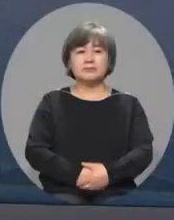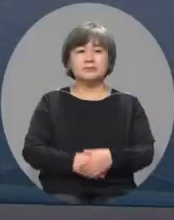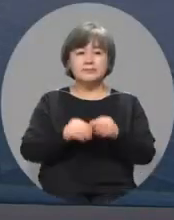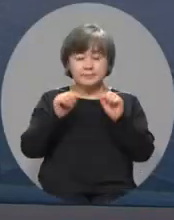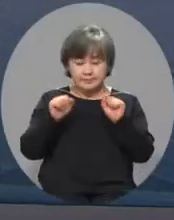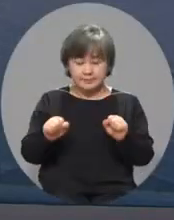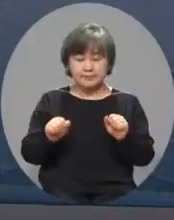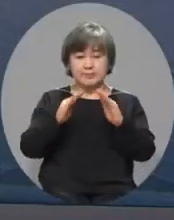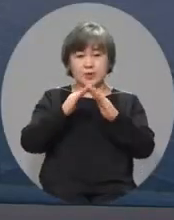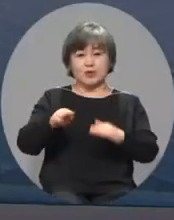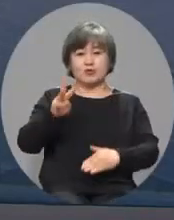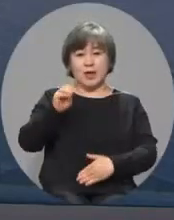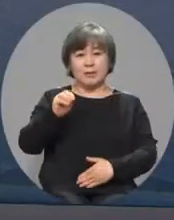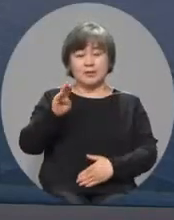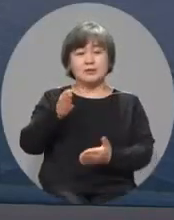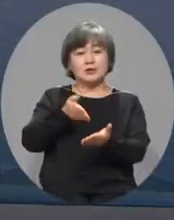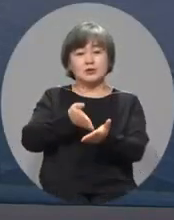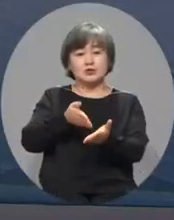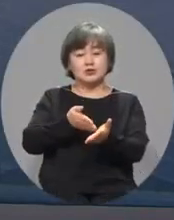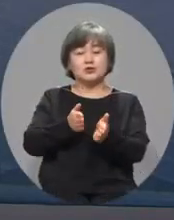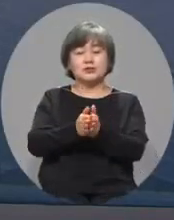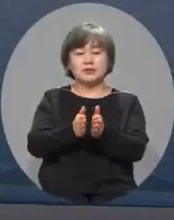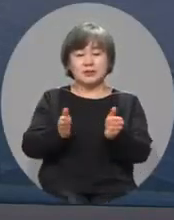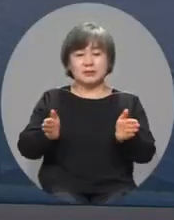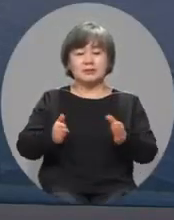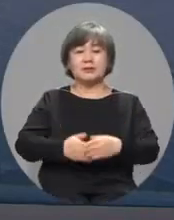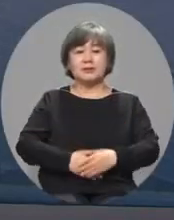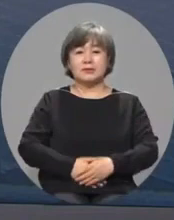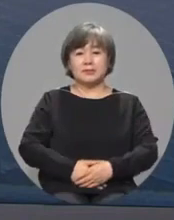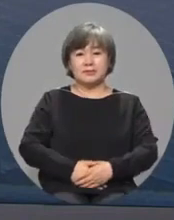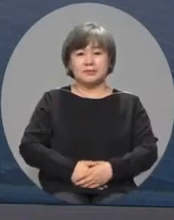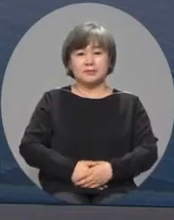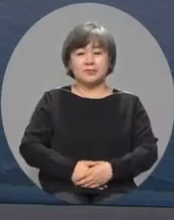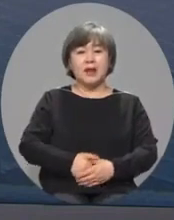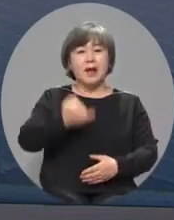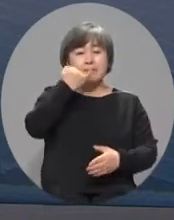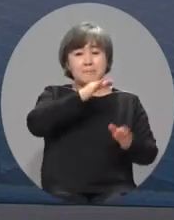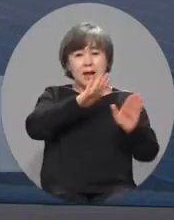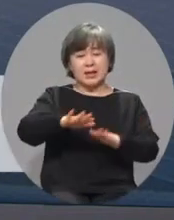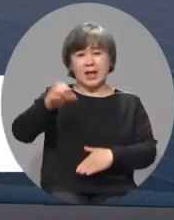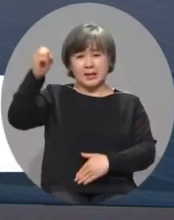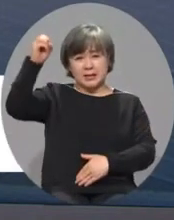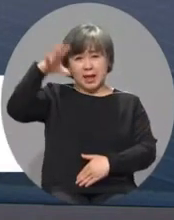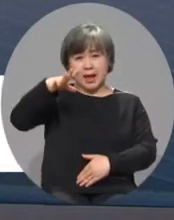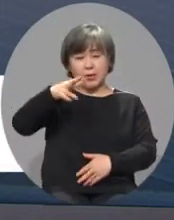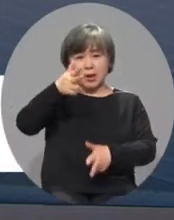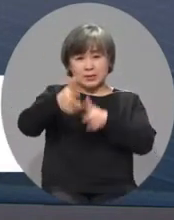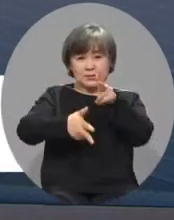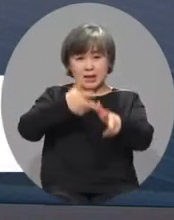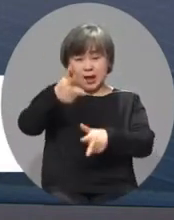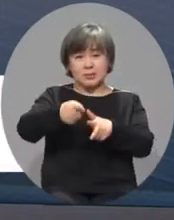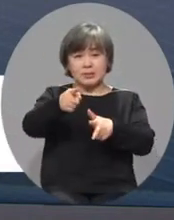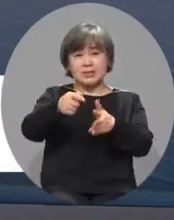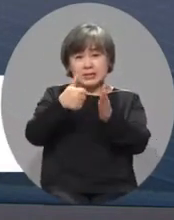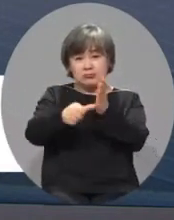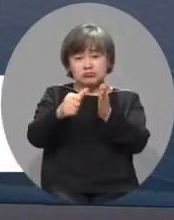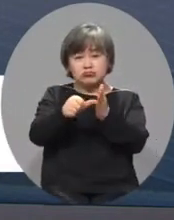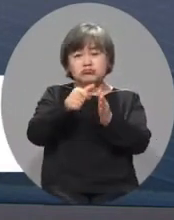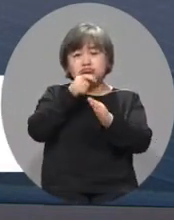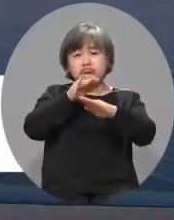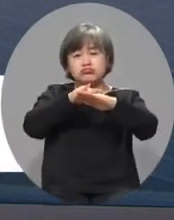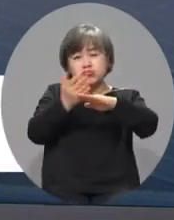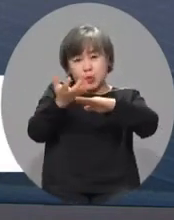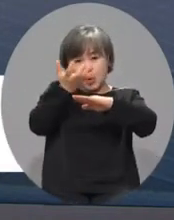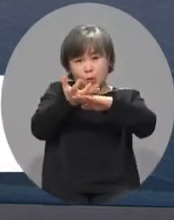여러분 안녕하십니까. 전주 MBC 뉴스데스크 시작하겠습니다. 수상 태양광은 발전 설비가 물 위에 떠 있는 구조인